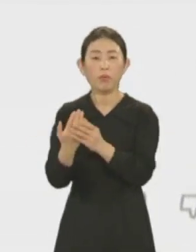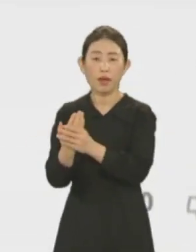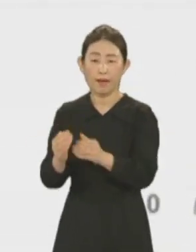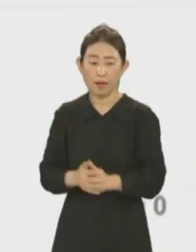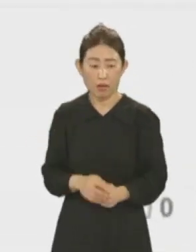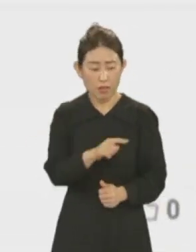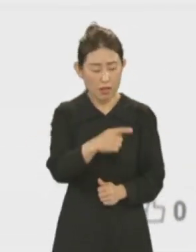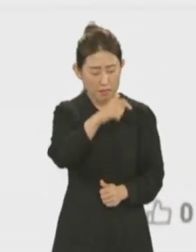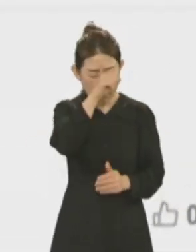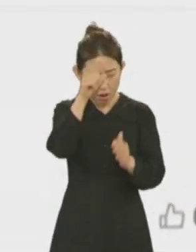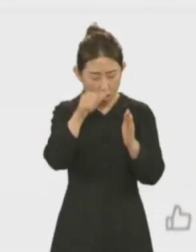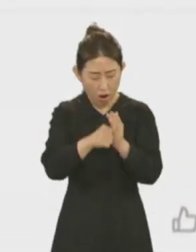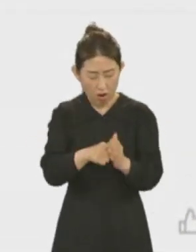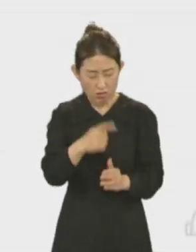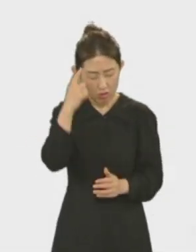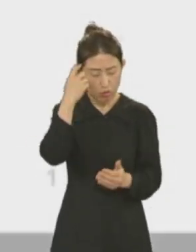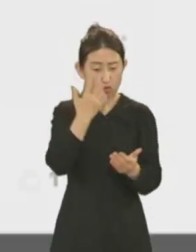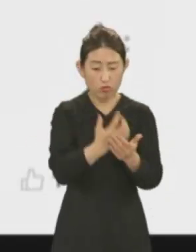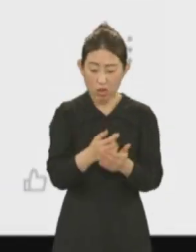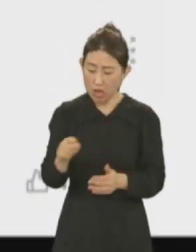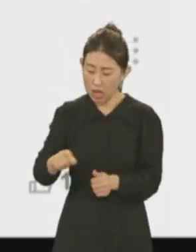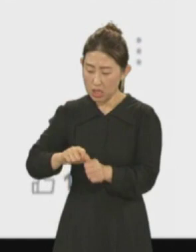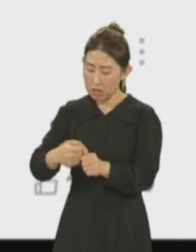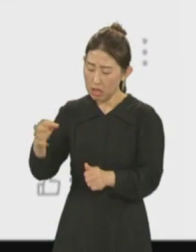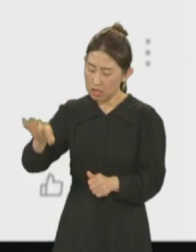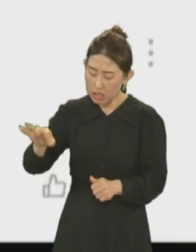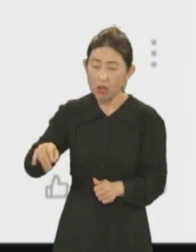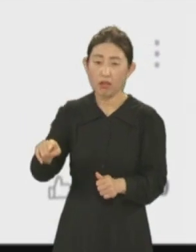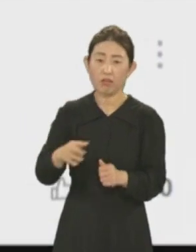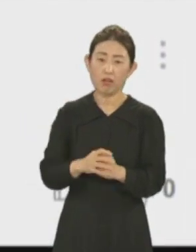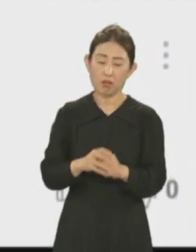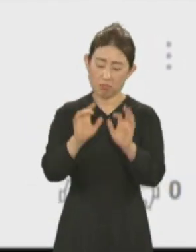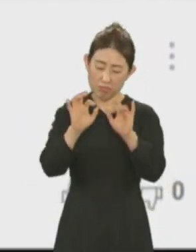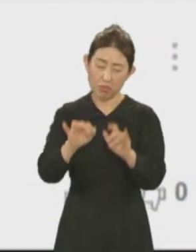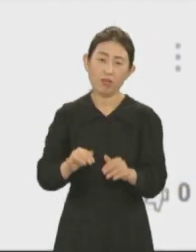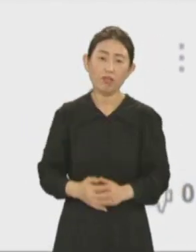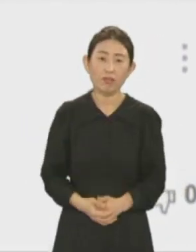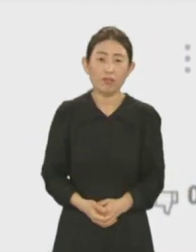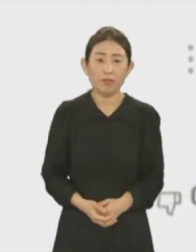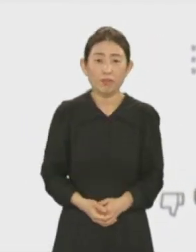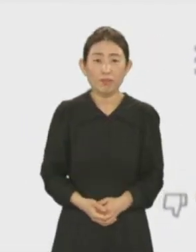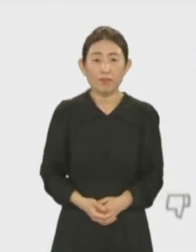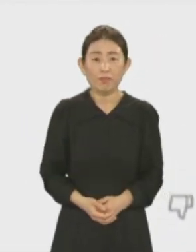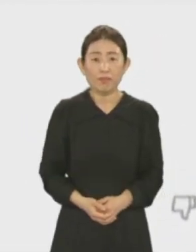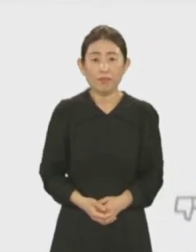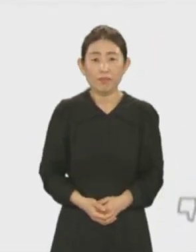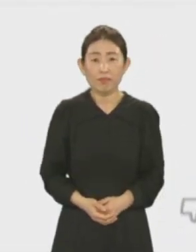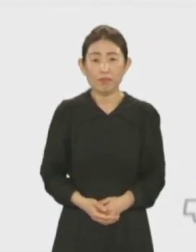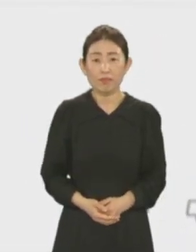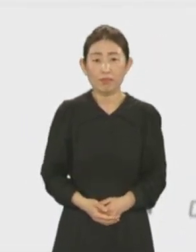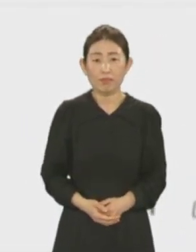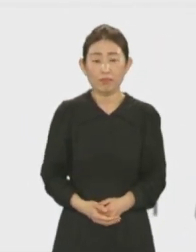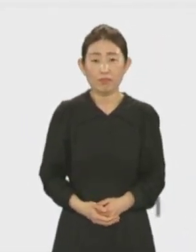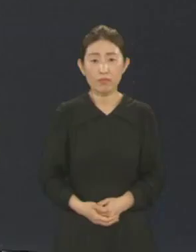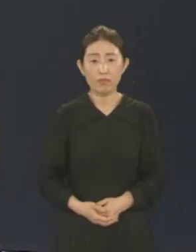평생 트라우마인데 너무 약한 처벌이 아니냐는 등의 반응이 쏟아졌습니다 TJB 양정진입니다